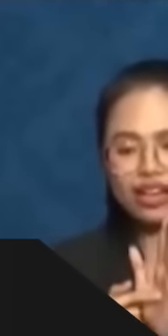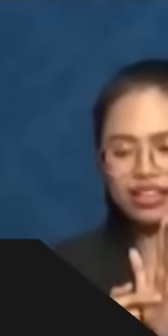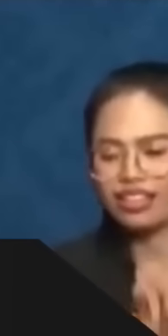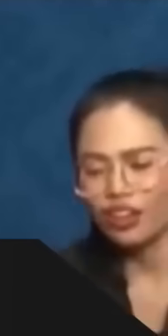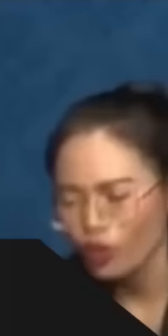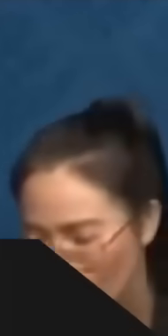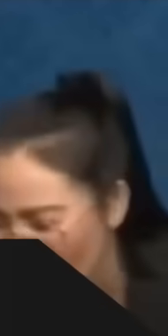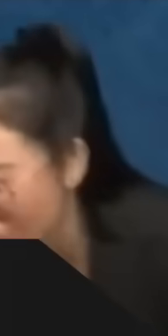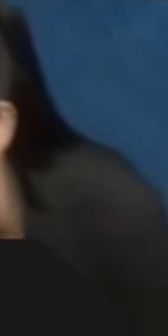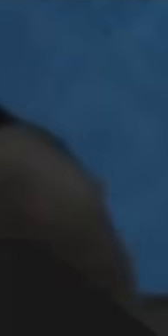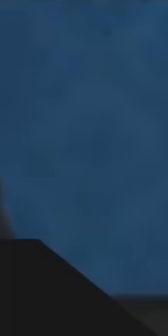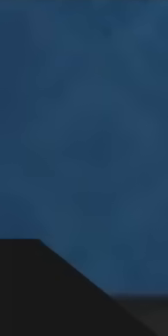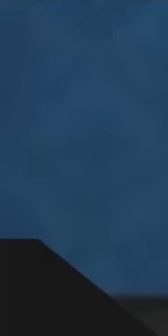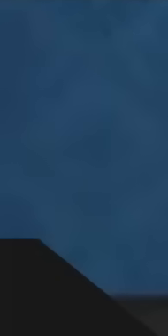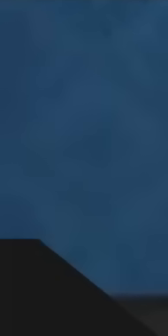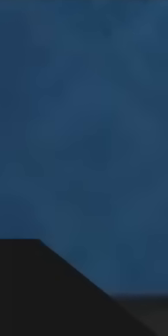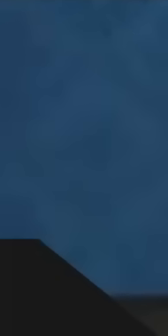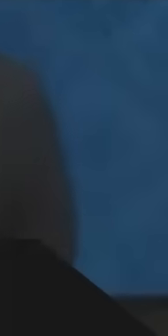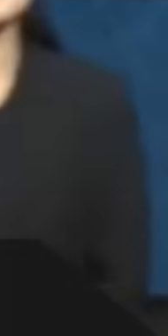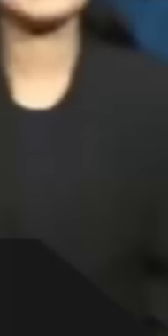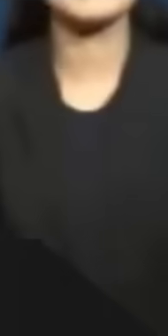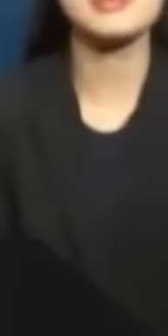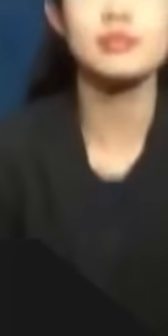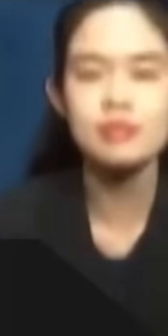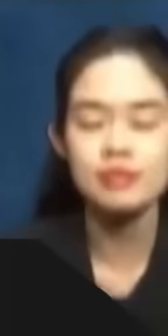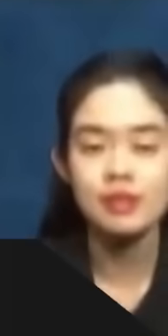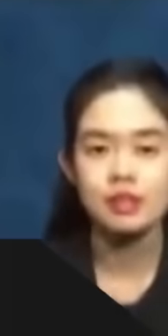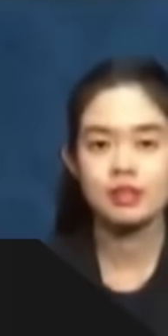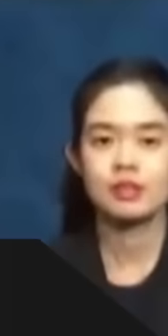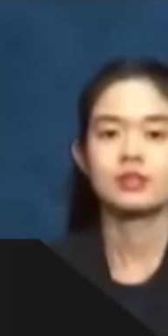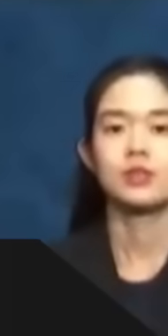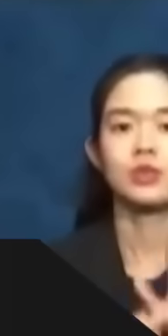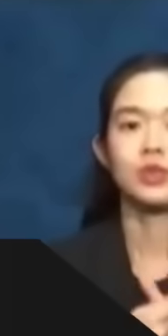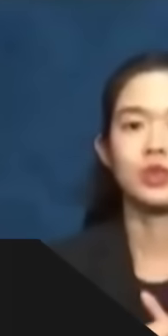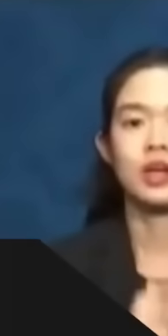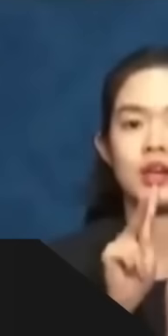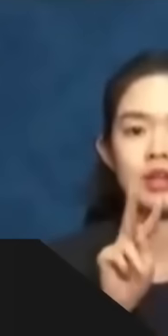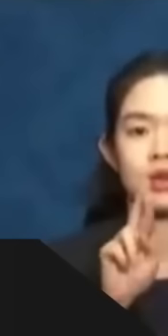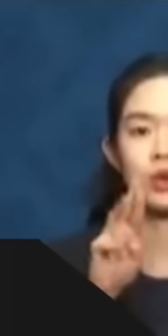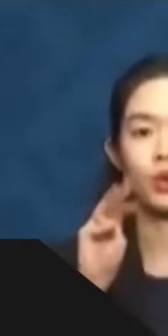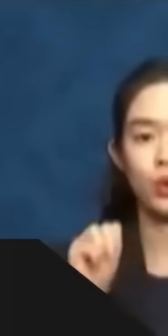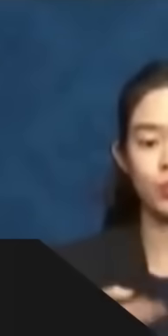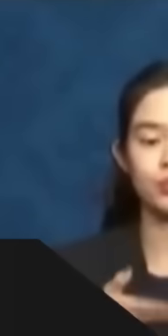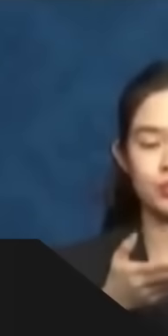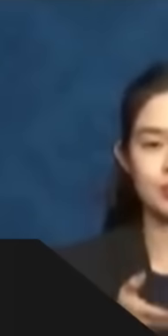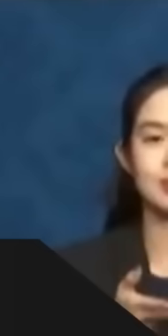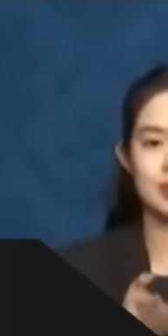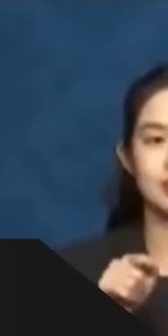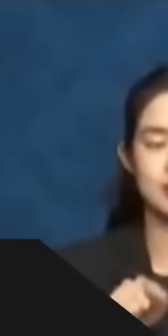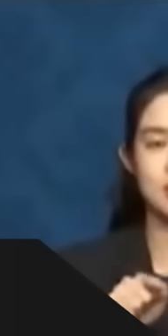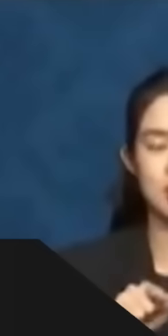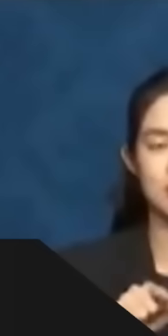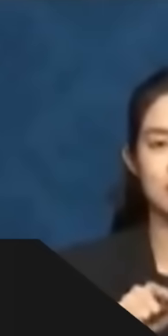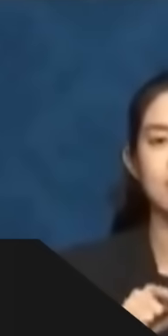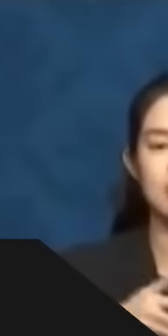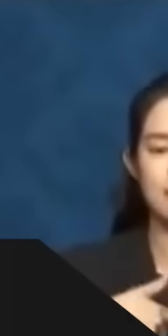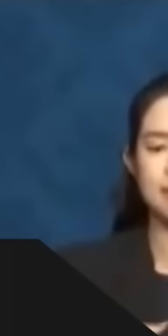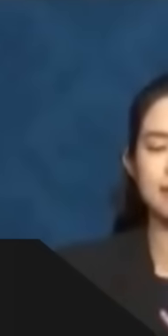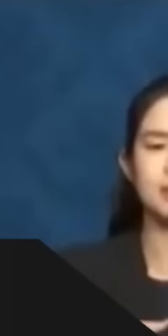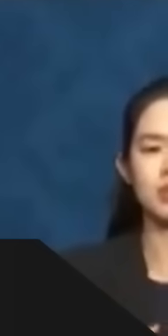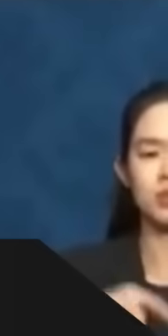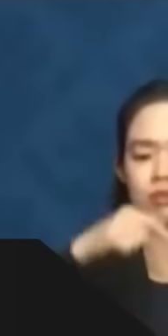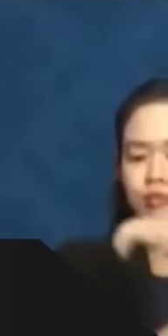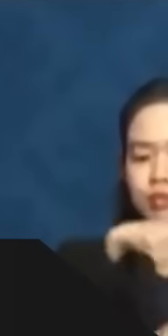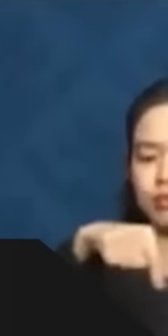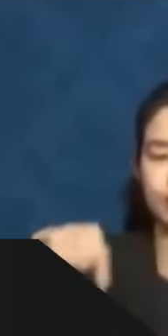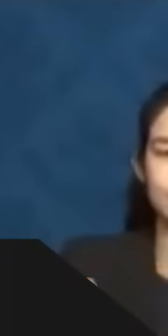รวจสอบทางวิทยาศาสตร์กรรมาธิการก็แสดงความเห็นว่าไม่อยากให้เปลี่ยนหน่วยงานสอบสวนส่วนบอสพอได้รับสารภาพในชั้นสอบสวนหรือไม่ว่าชายคนดังกล่าวเ